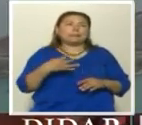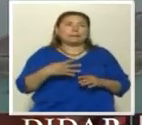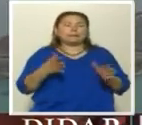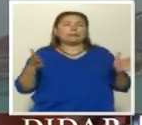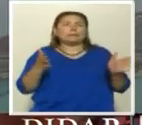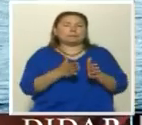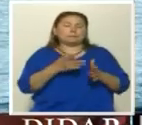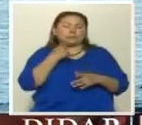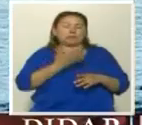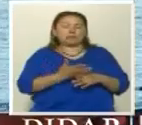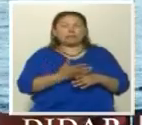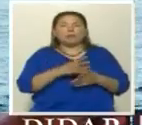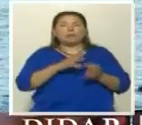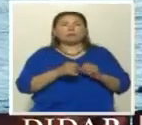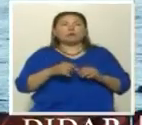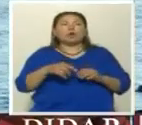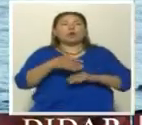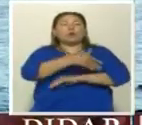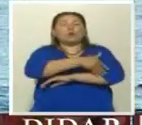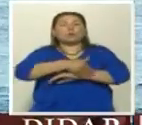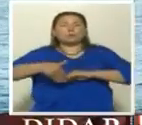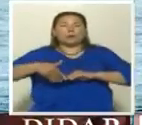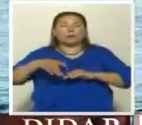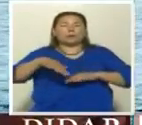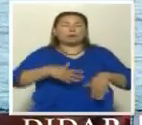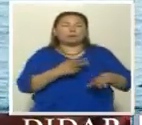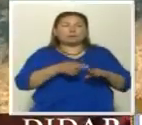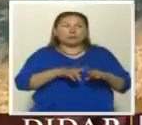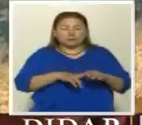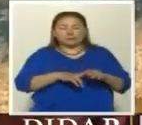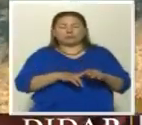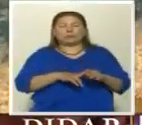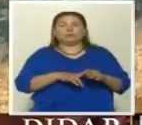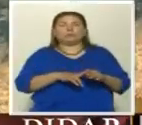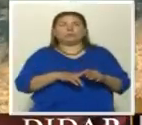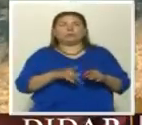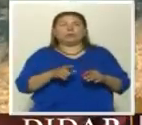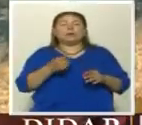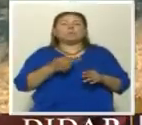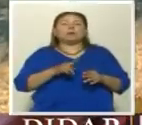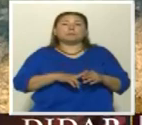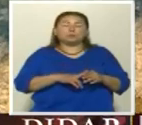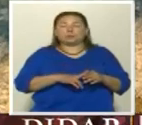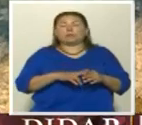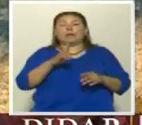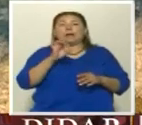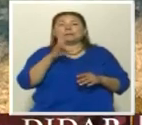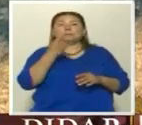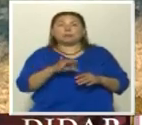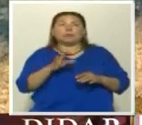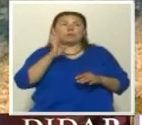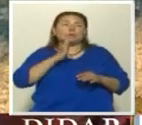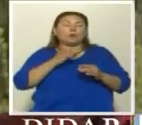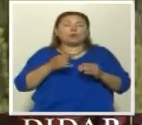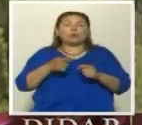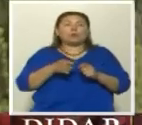азайып кетті. Себебі өзеннің жағалауында елді мекендер көбейіп, су тұтыну бірнеше есе артқан. Соның салдарынан Каспийге келетін судың